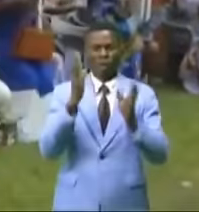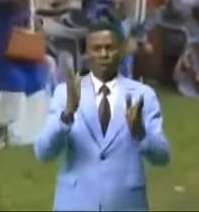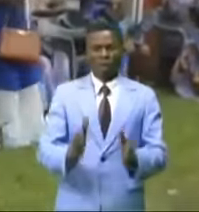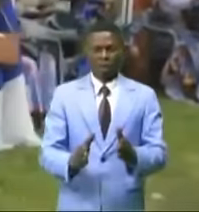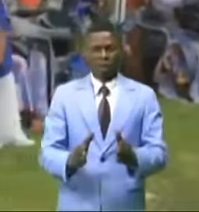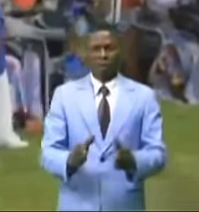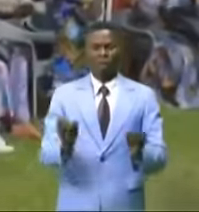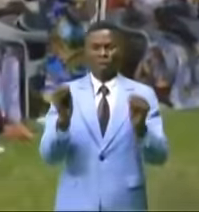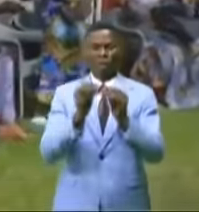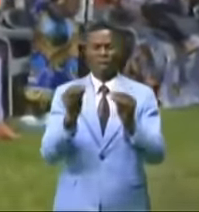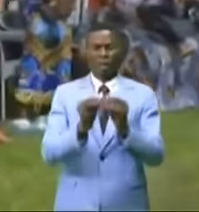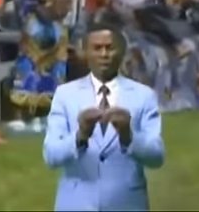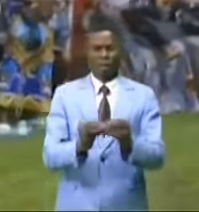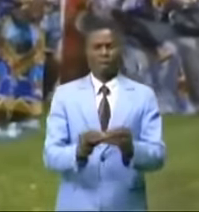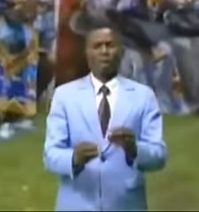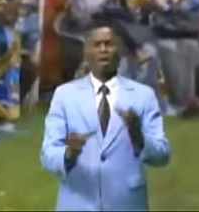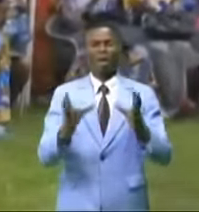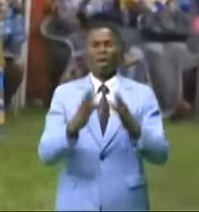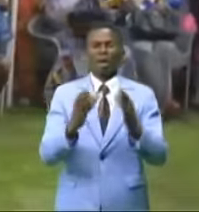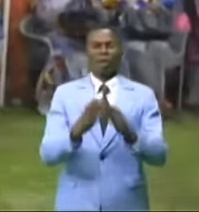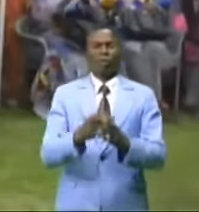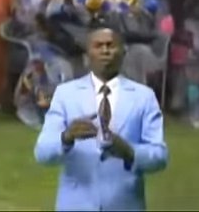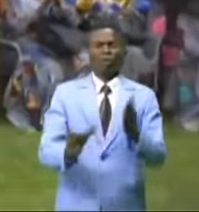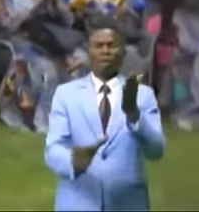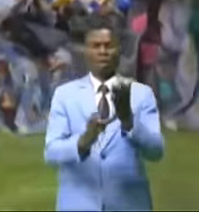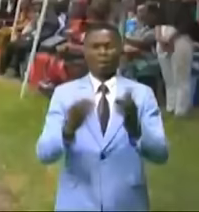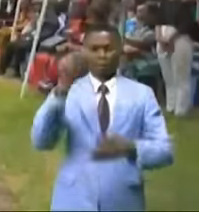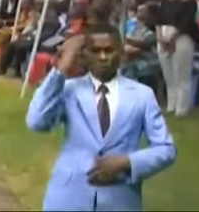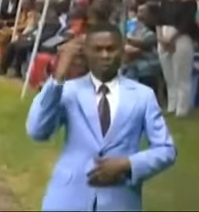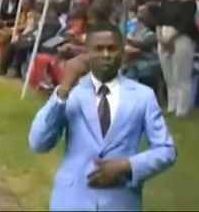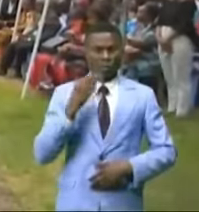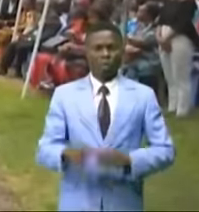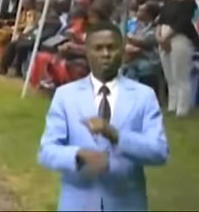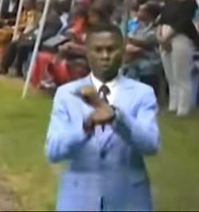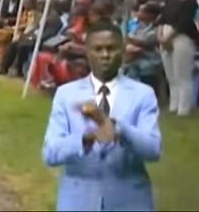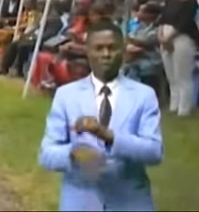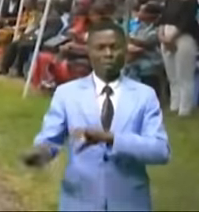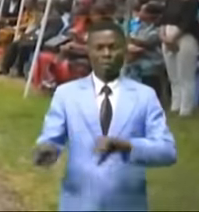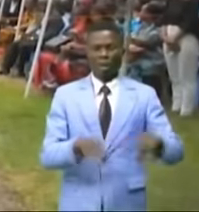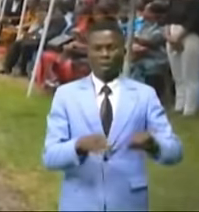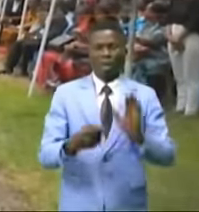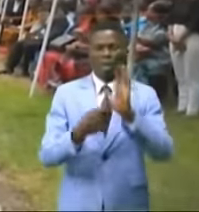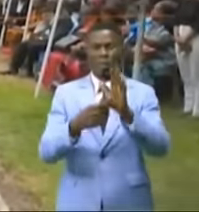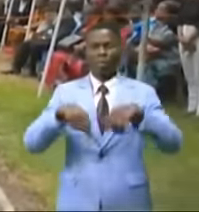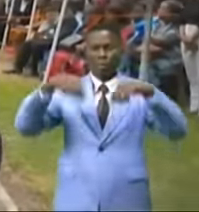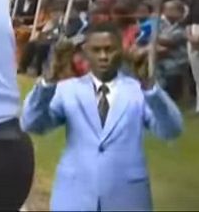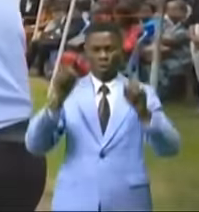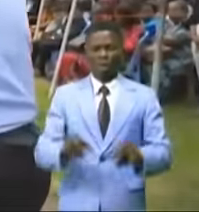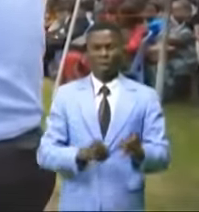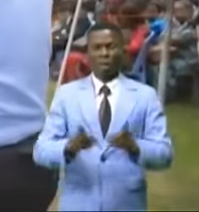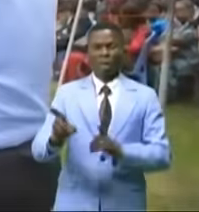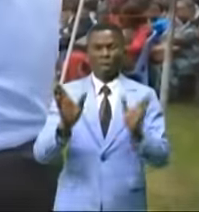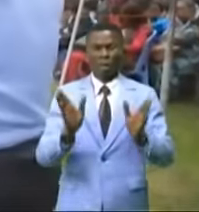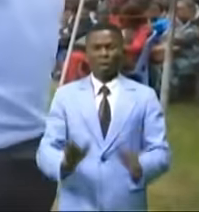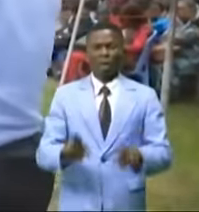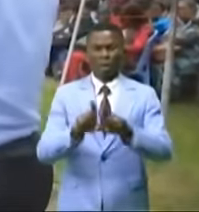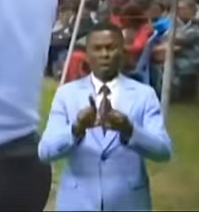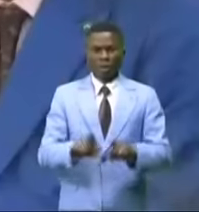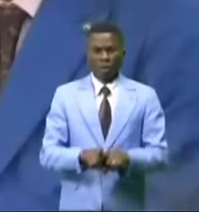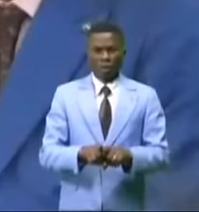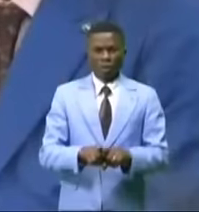ministre, ministre de la fonction publique Jean-Pierre Liaou, pour cette traditionnelle manifestation qui marque d'une année administrative, ainsi faire